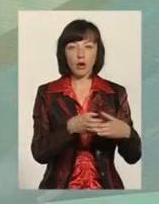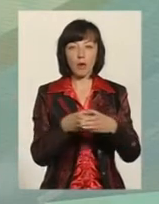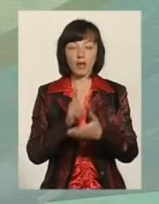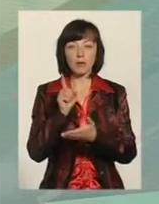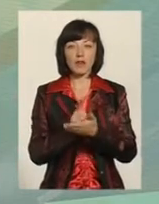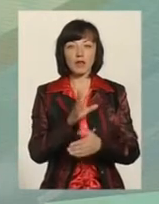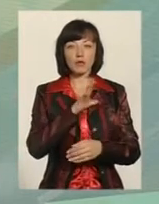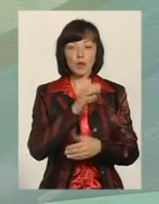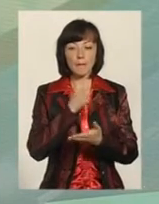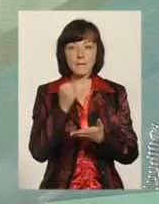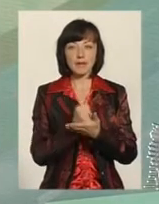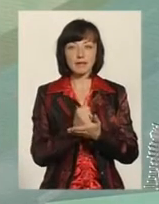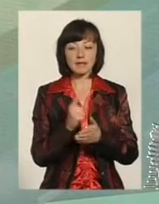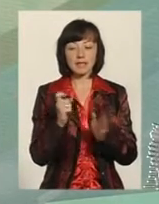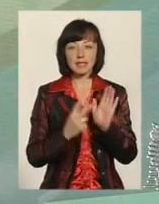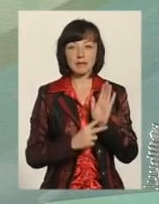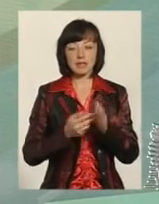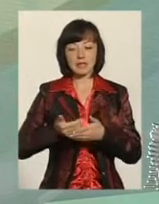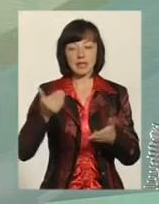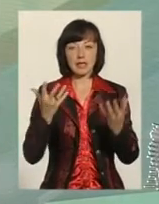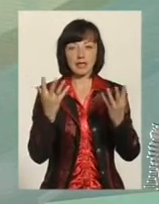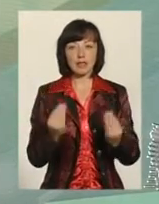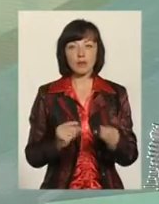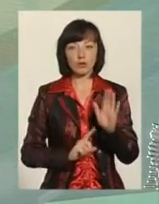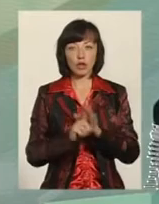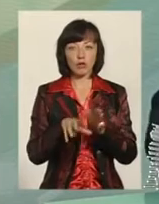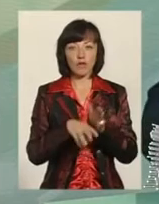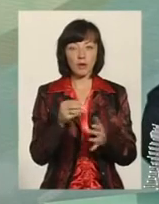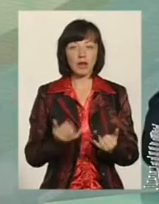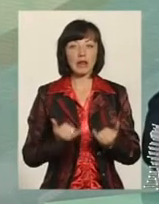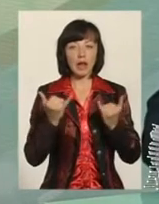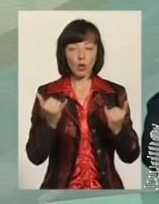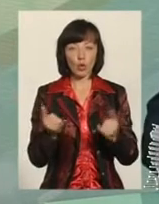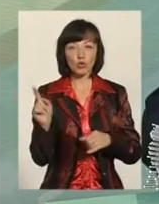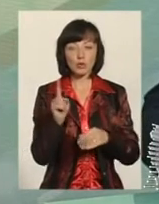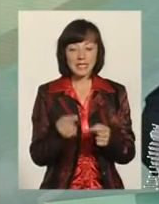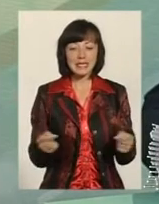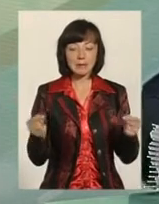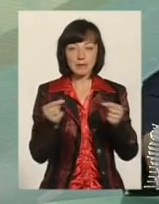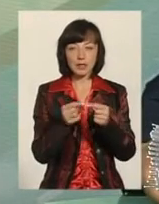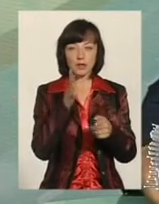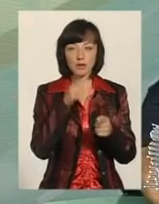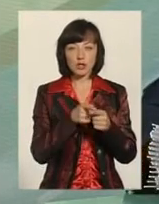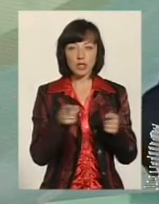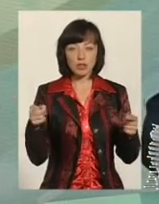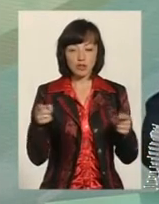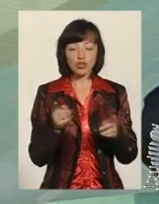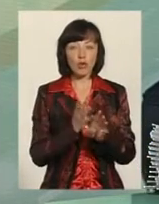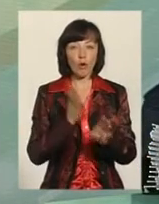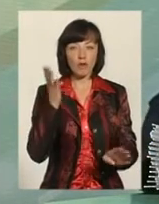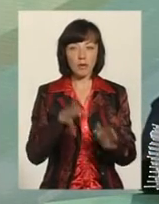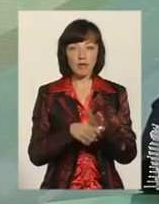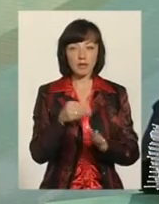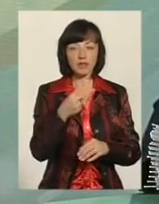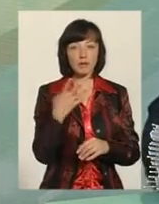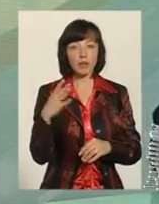повинні були бути прийняті за 70 днів до початку виборів, для того, щоб збігтися в часі з черговими виборами, тобто з